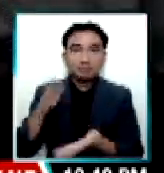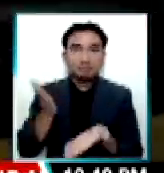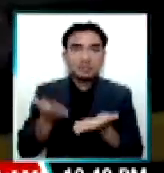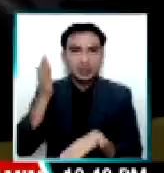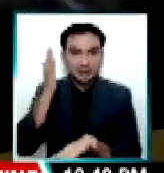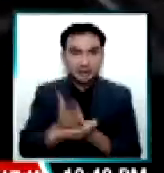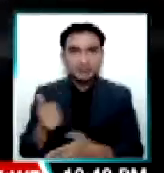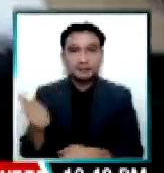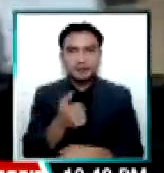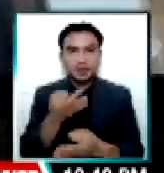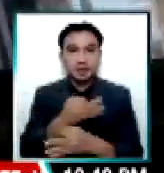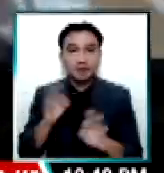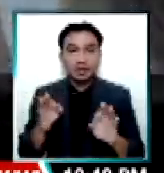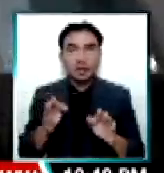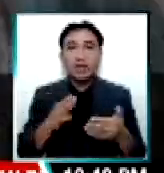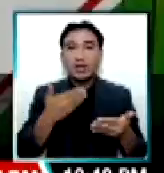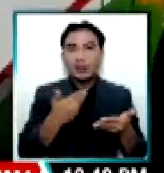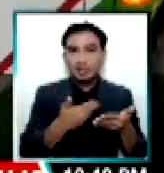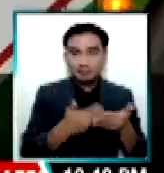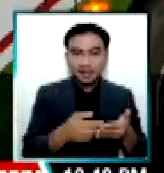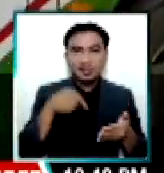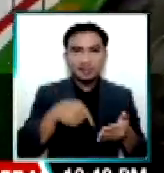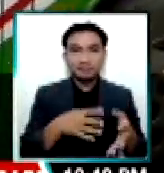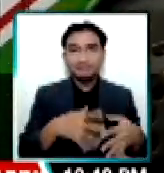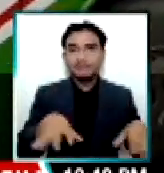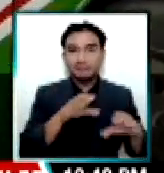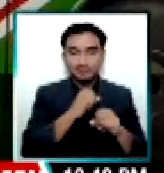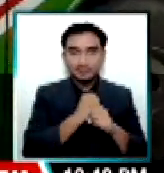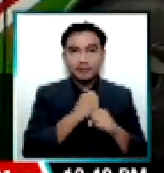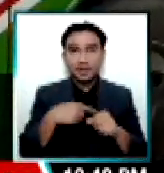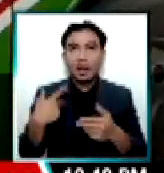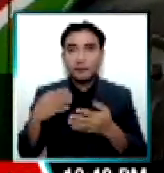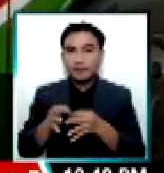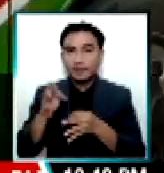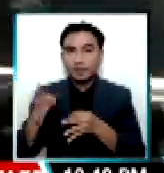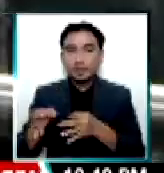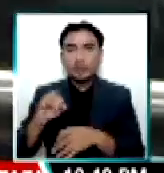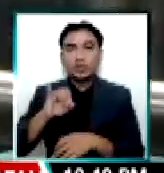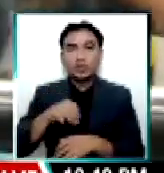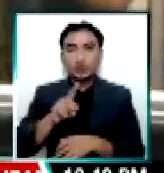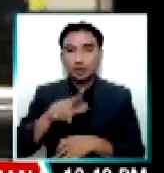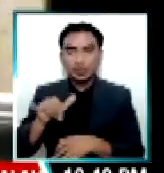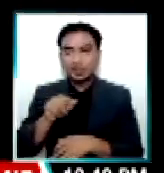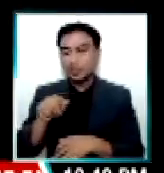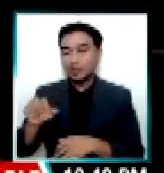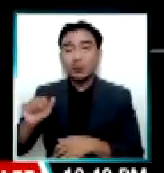sakay sa ibang rehiyon sa June 30, pero extended naman hanggang July o August ang EDSA busway.